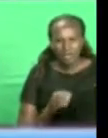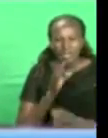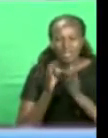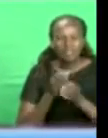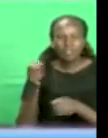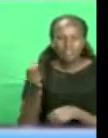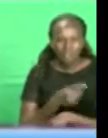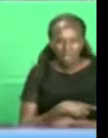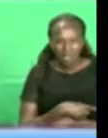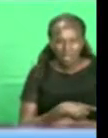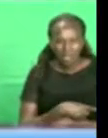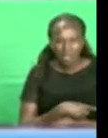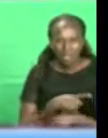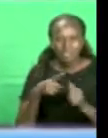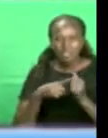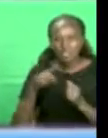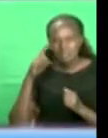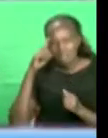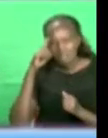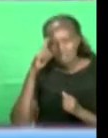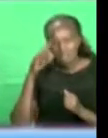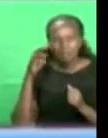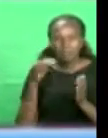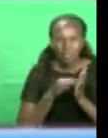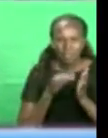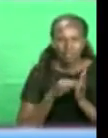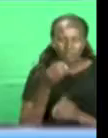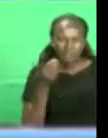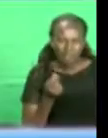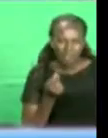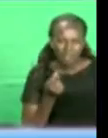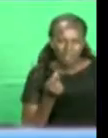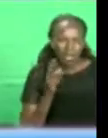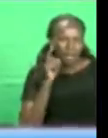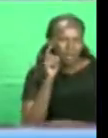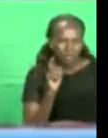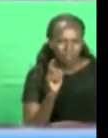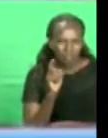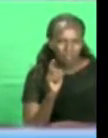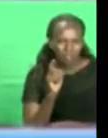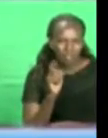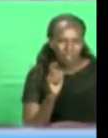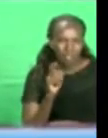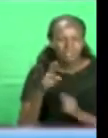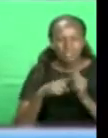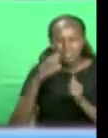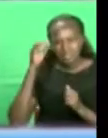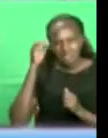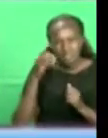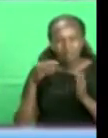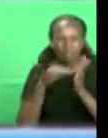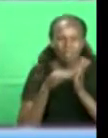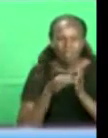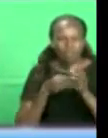yako ni 60 million shillings, je, 60 million yenye umenunua shopping